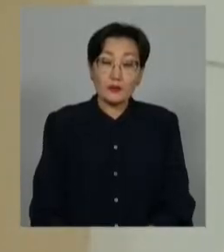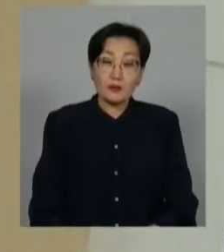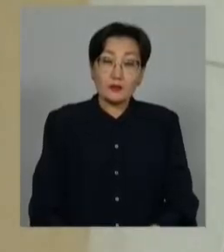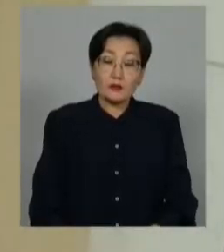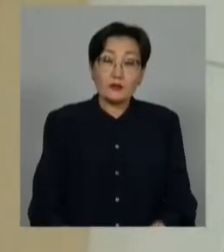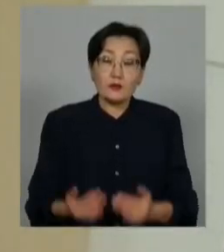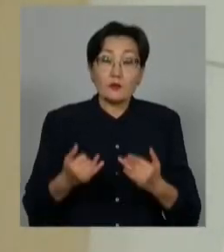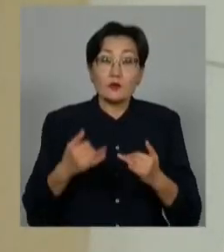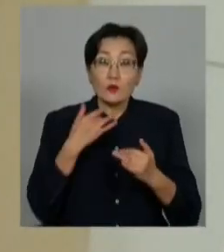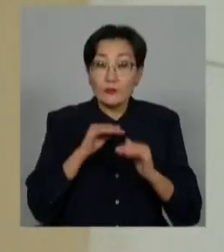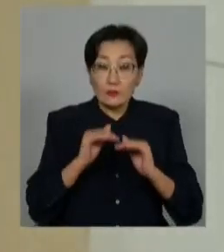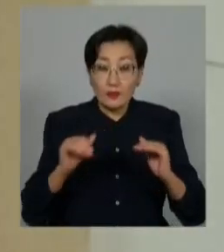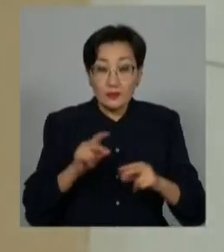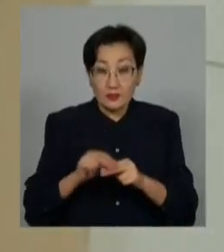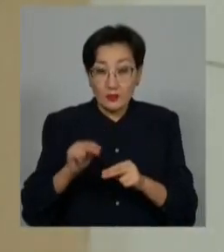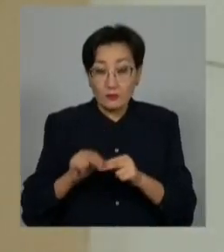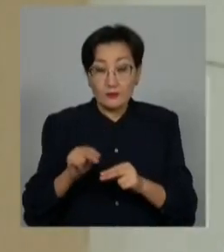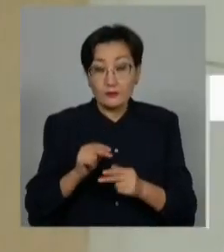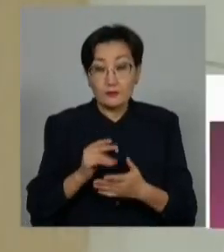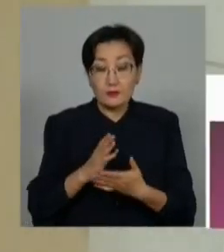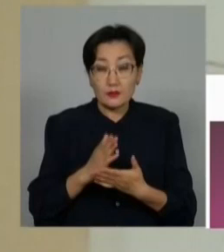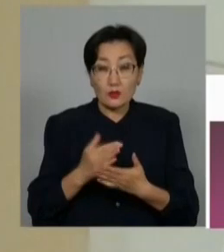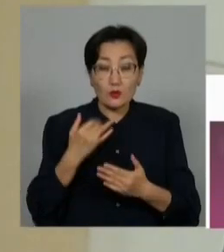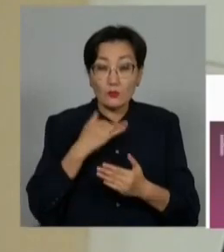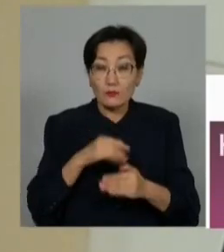Қаншалық шәкірттер үйреніп жатыр, қаншалаған адамдар